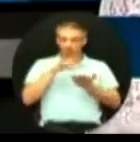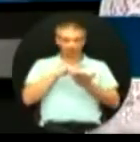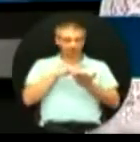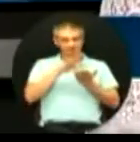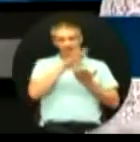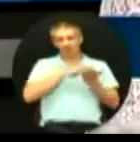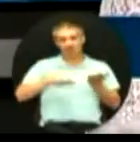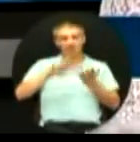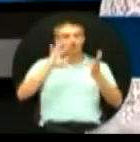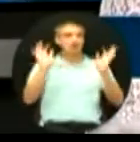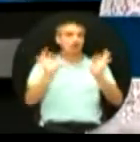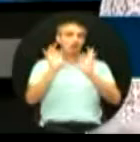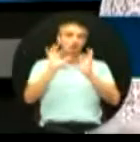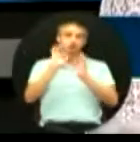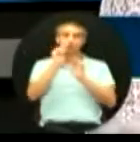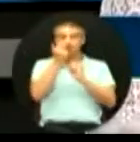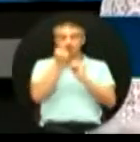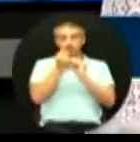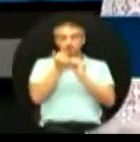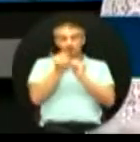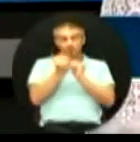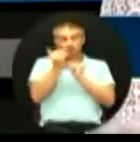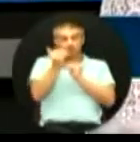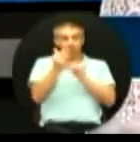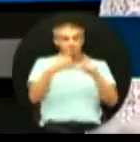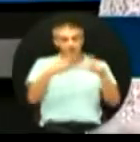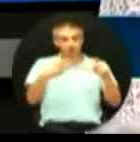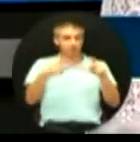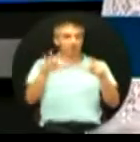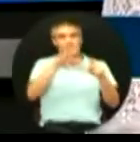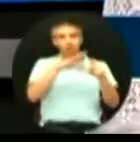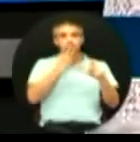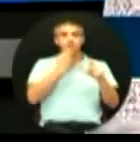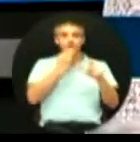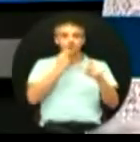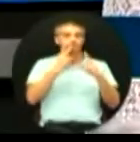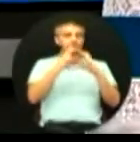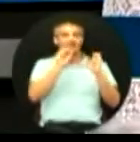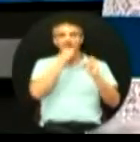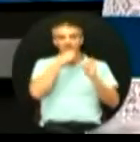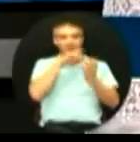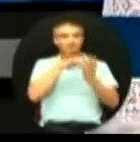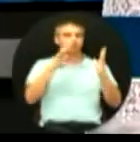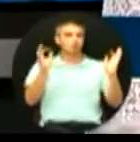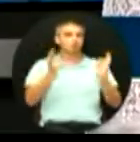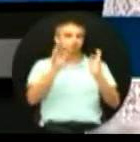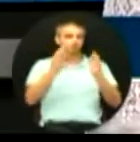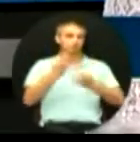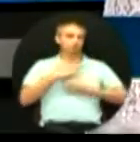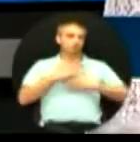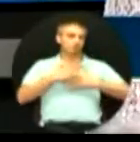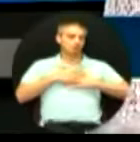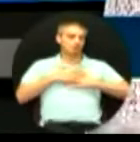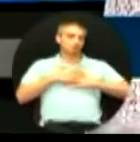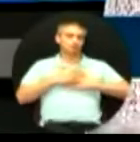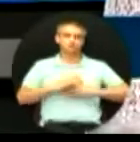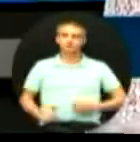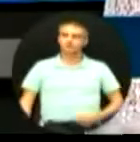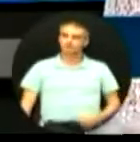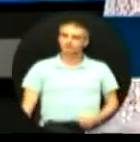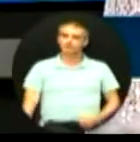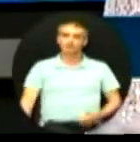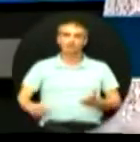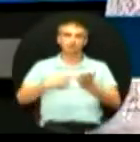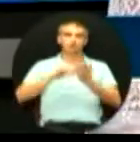האגן הקדוש, ואולי קצת מעבר לזה, איפה שיש יהודים שכבר העיר העתיקה, מקומות הקדושים ברשותנו. למשל, כמו